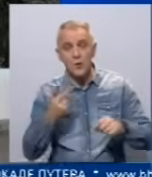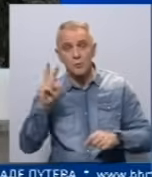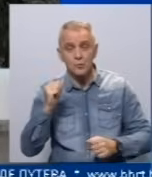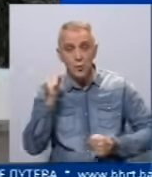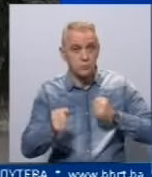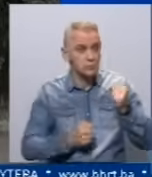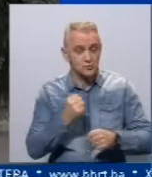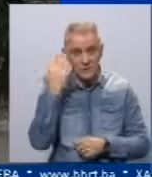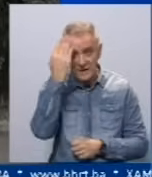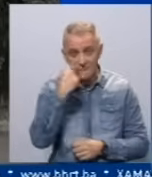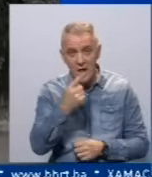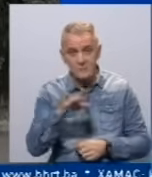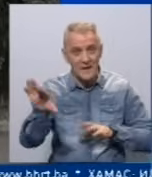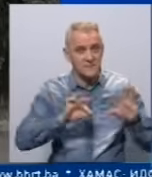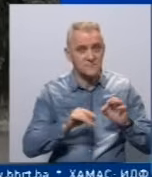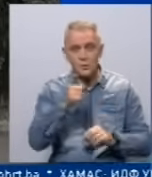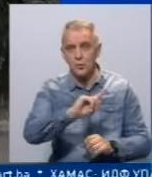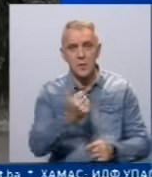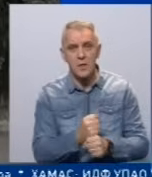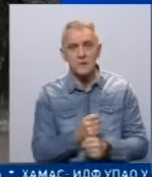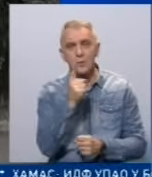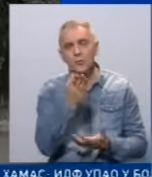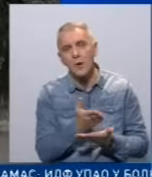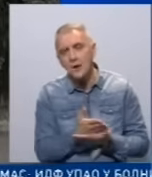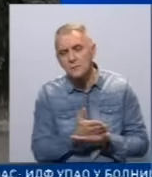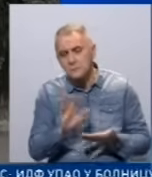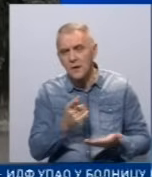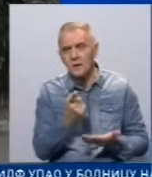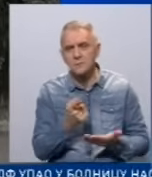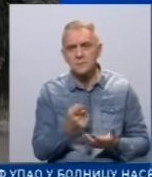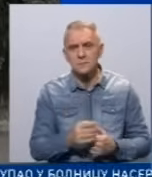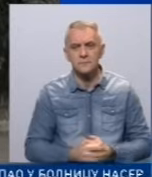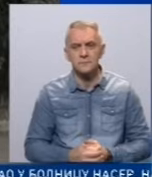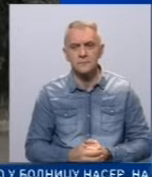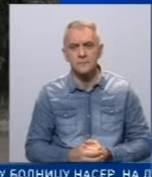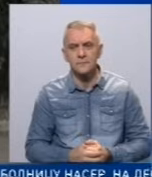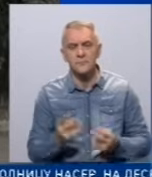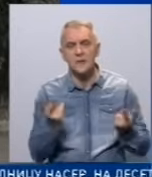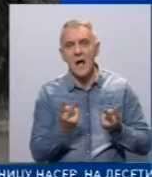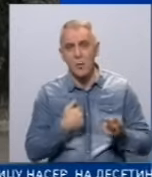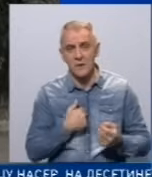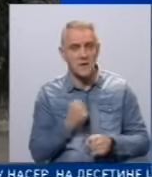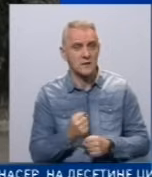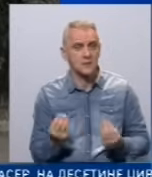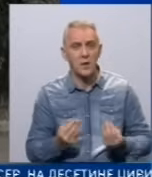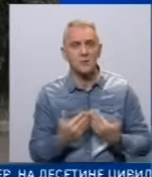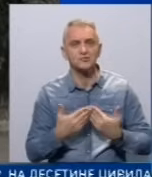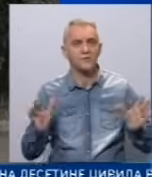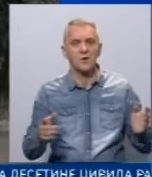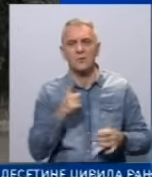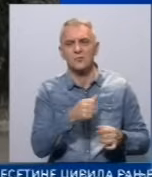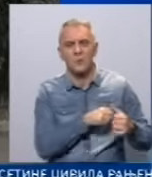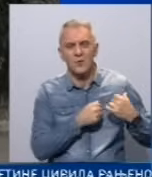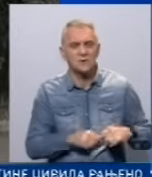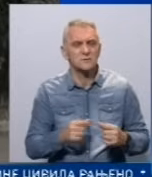Hrvatima izabere, da to ne radi, to je taj element odvraćanja, pa pogledajte reakcija. kao da radimo nešto veliko, kao da, to je simbolična izmjena u